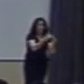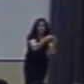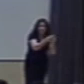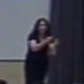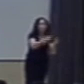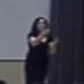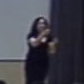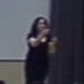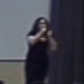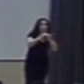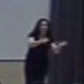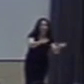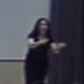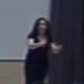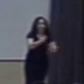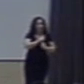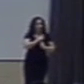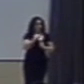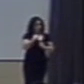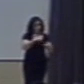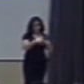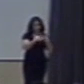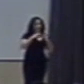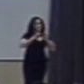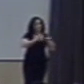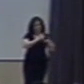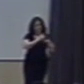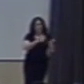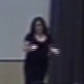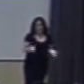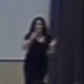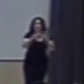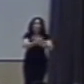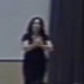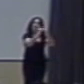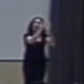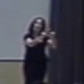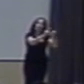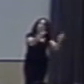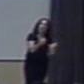no? La responsabilitat social corporativa dins dels mitjans no és una cosa que es fa fora